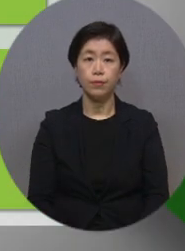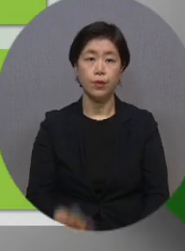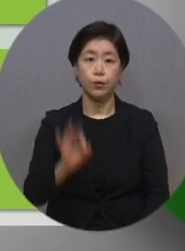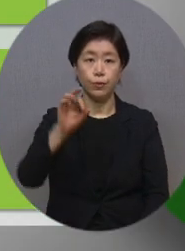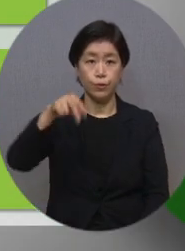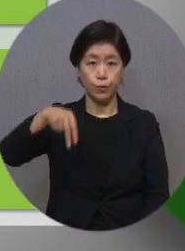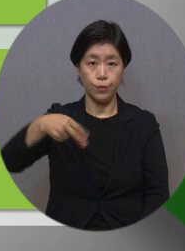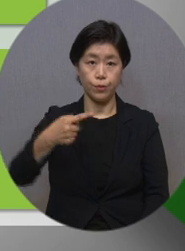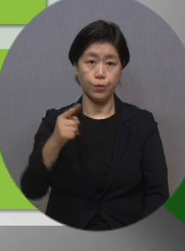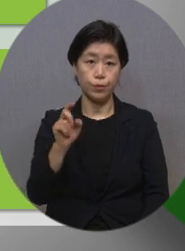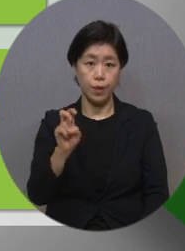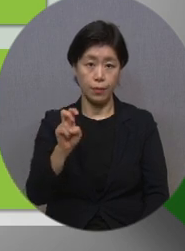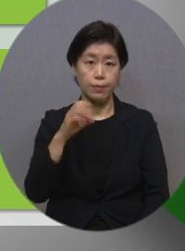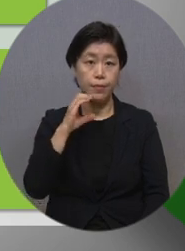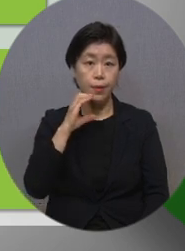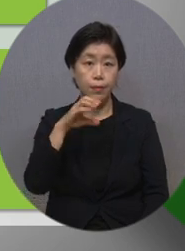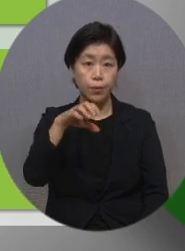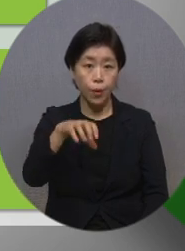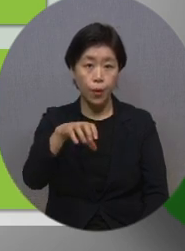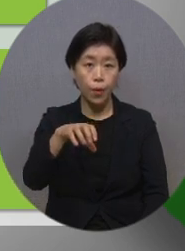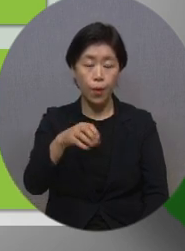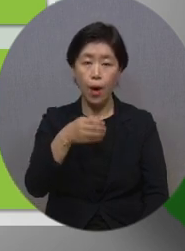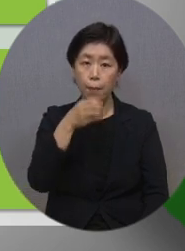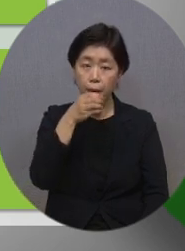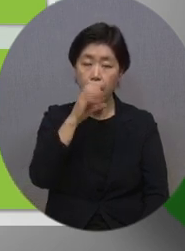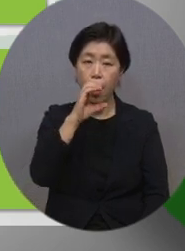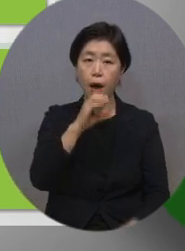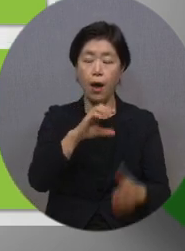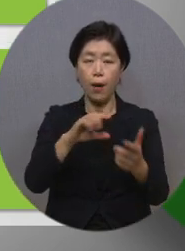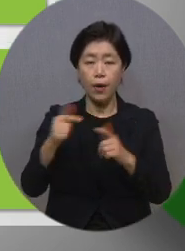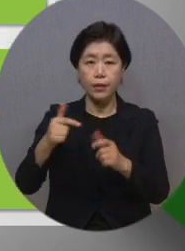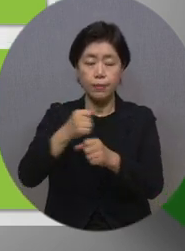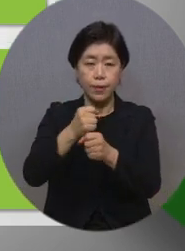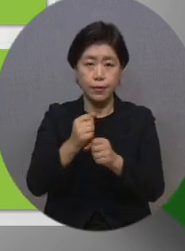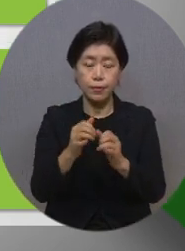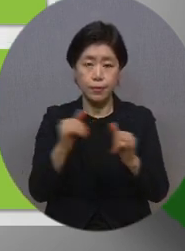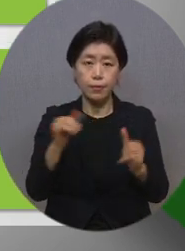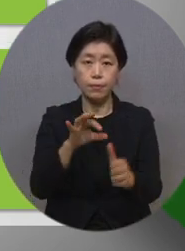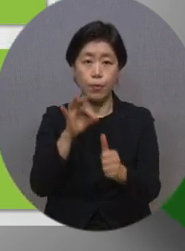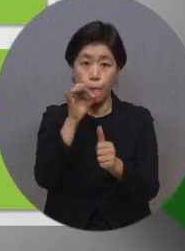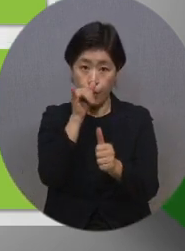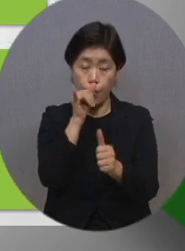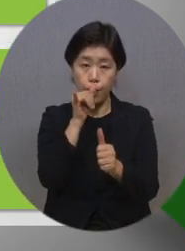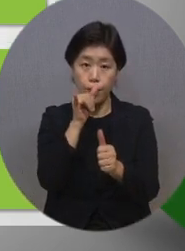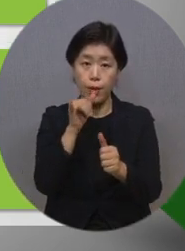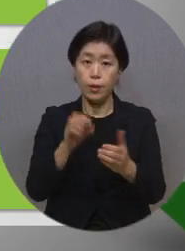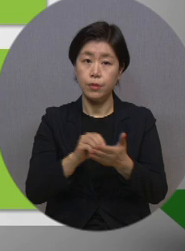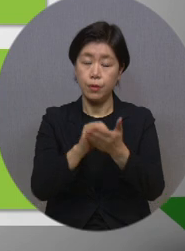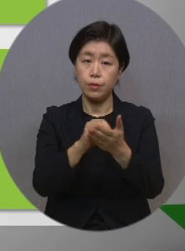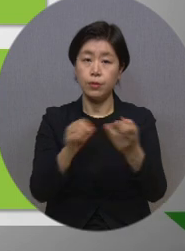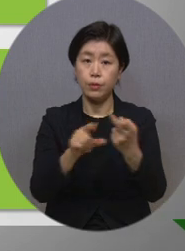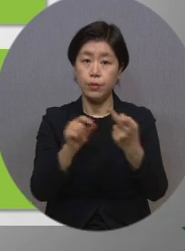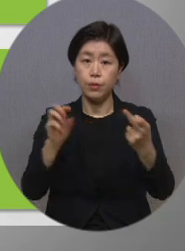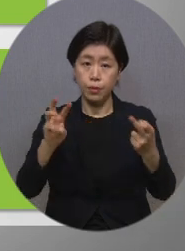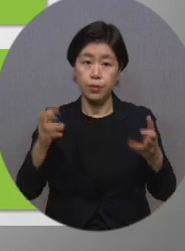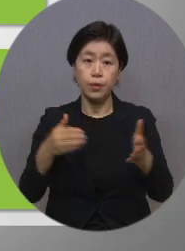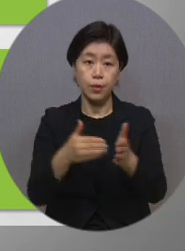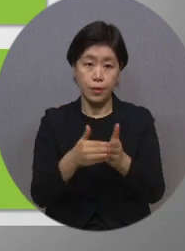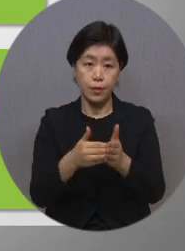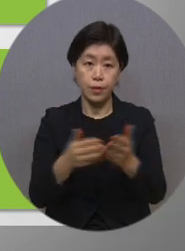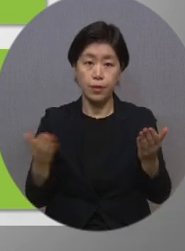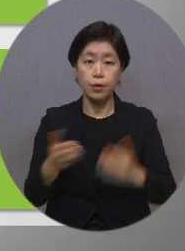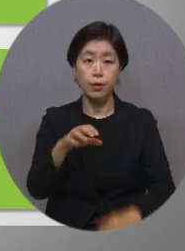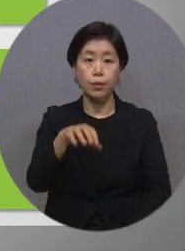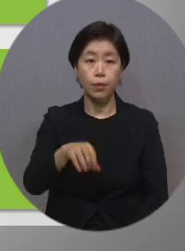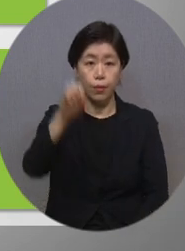유담 카페에서 음료 조리사를 모집합니다. 접수 마감일은 12월 30일까지며 근무지는